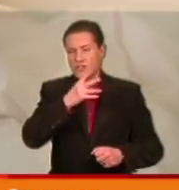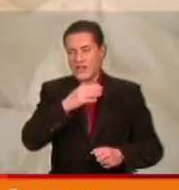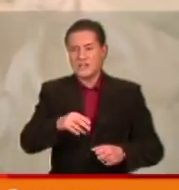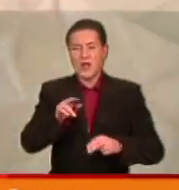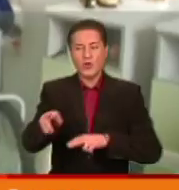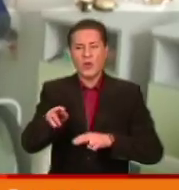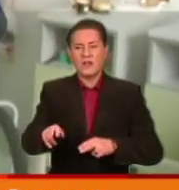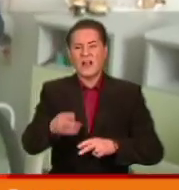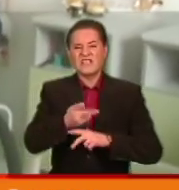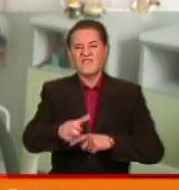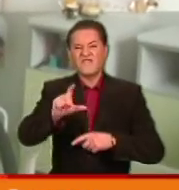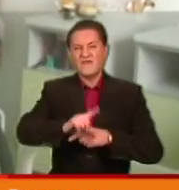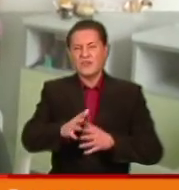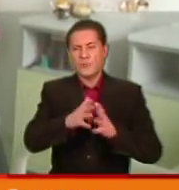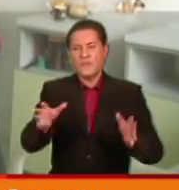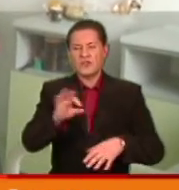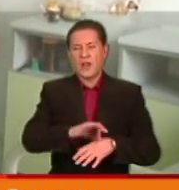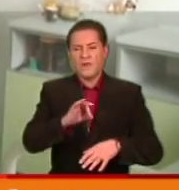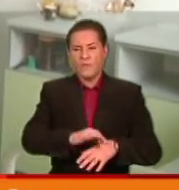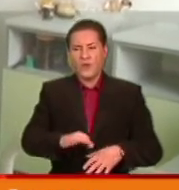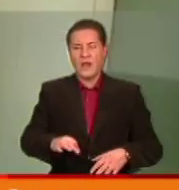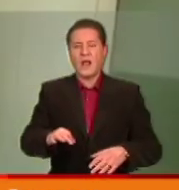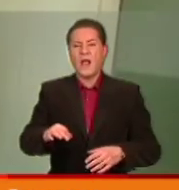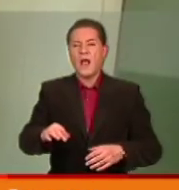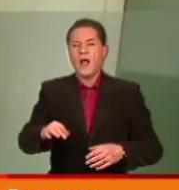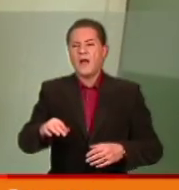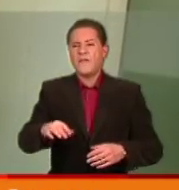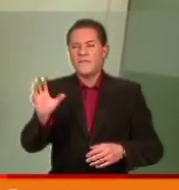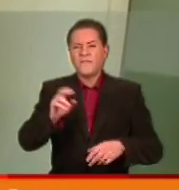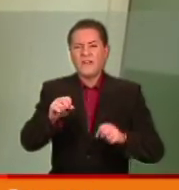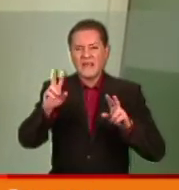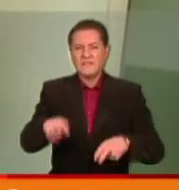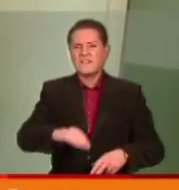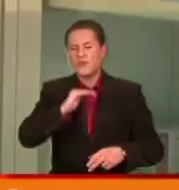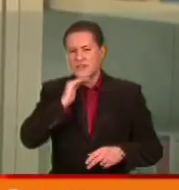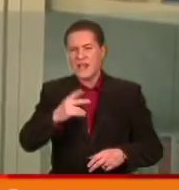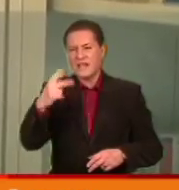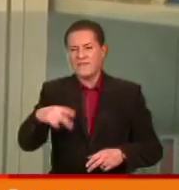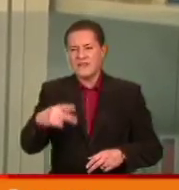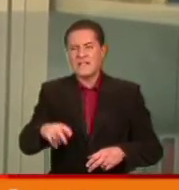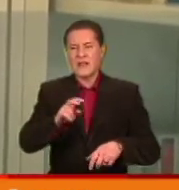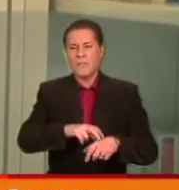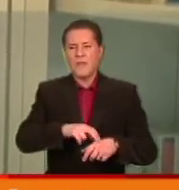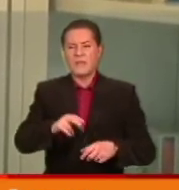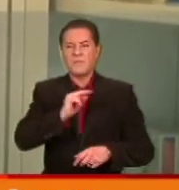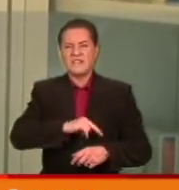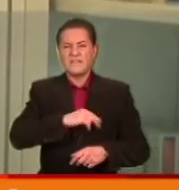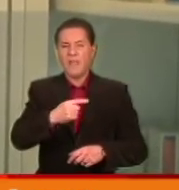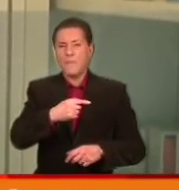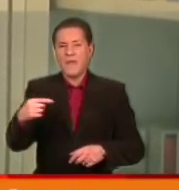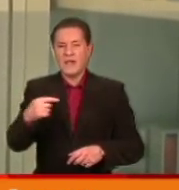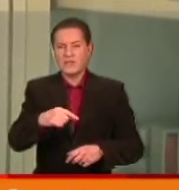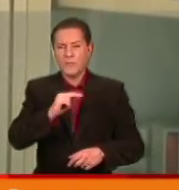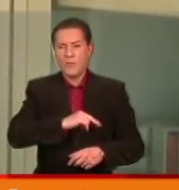вдвічі більше хворих. Місця багато, фахівців достатньо. Тут за 20 медпрацівників. На першому поверсі, де я працюю,